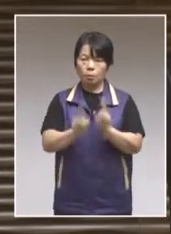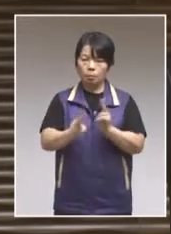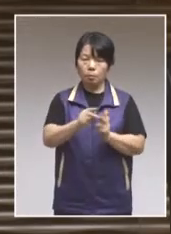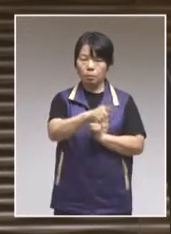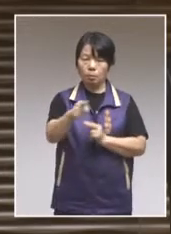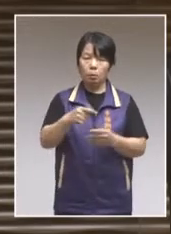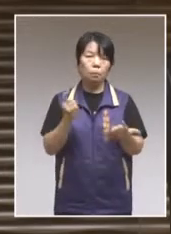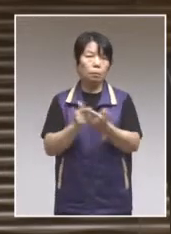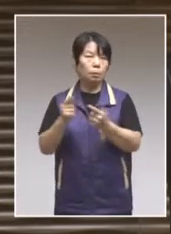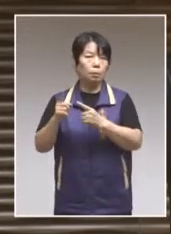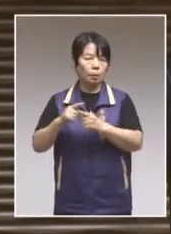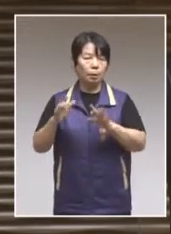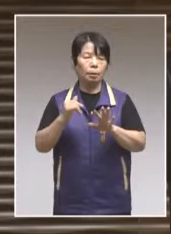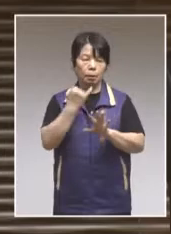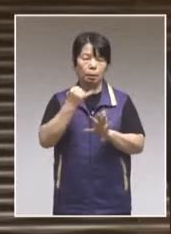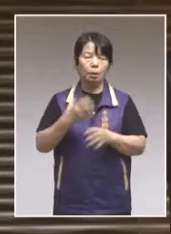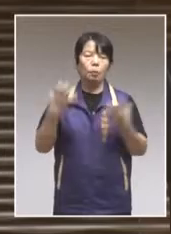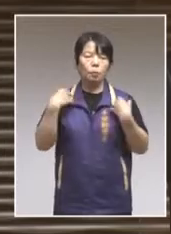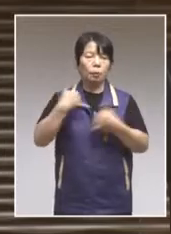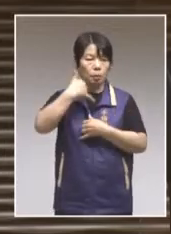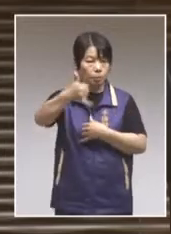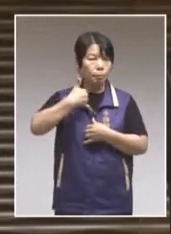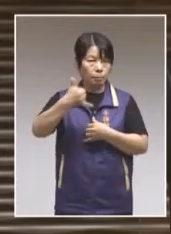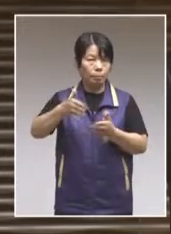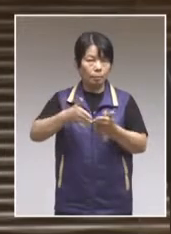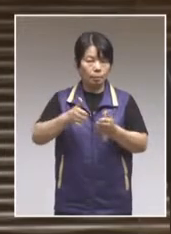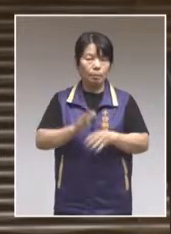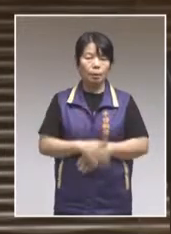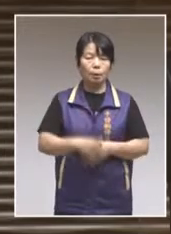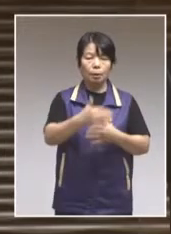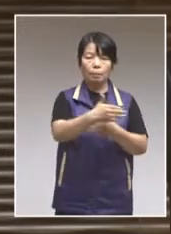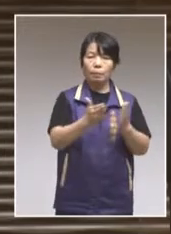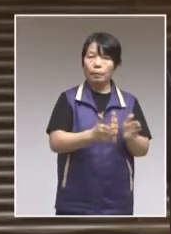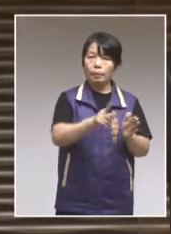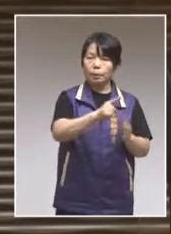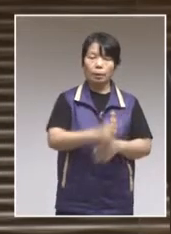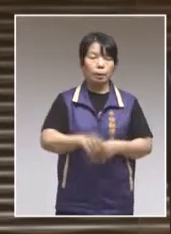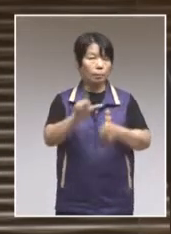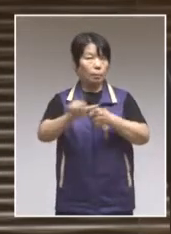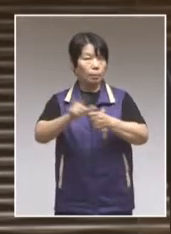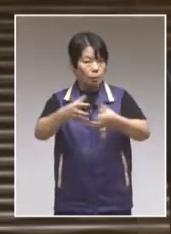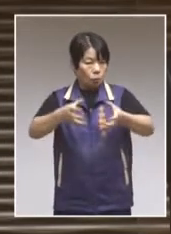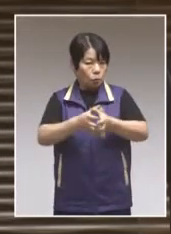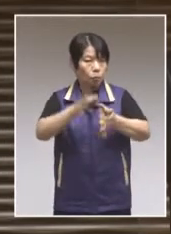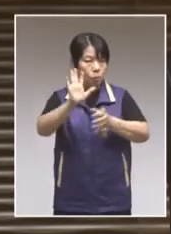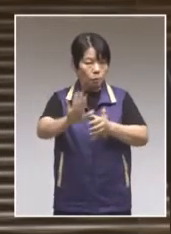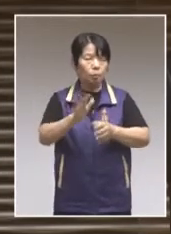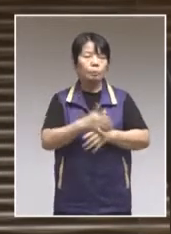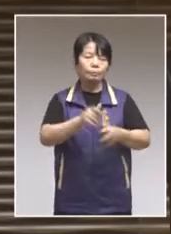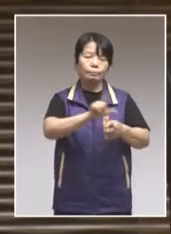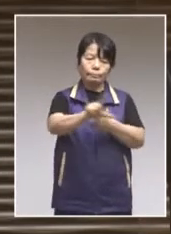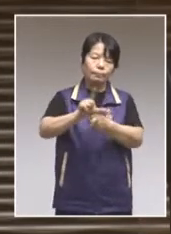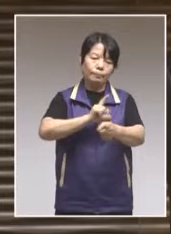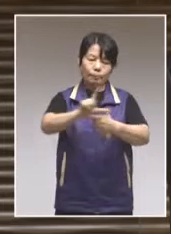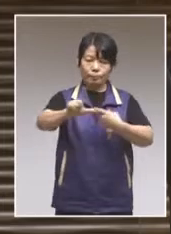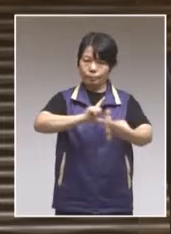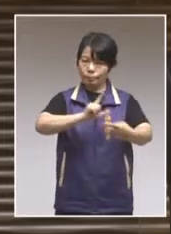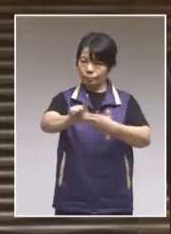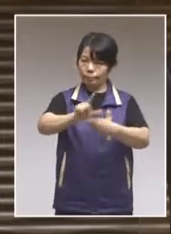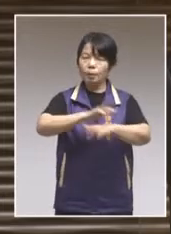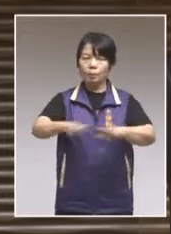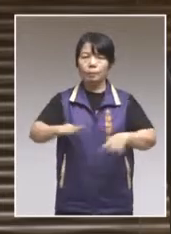人来做联系这个工作。那如果有班群，有一些赖的社群等等，也会透过这些社群来联络。那这次因